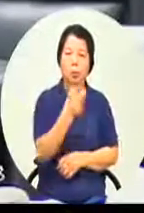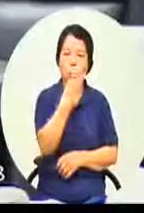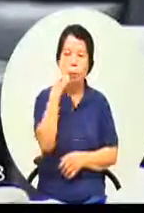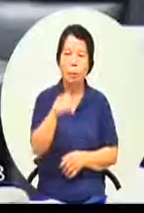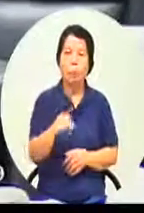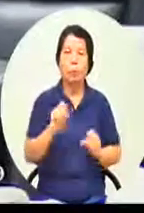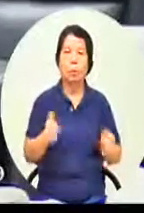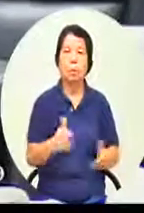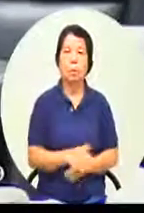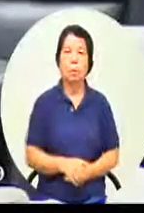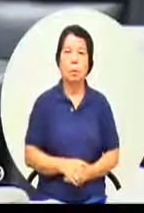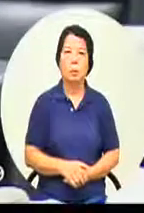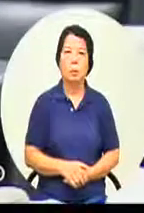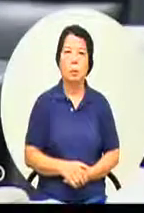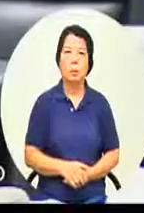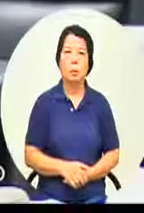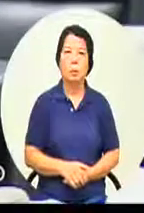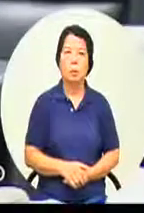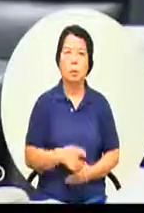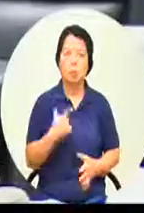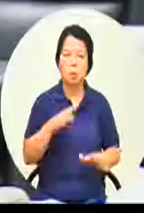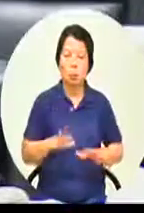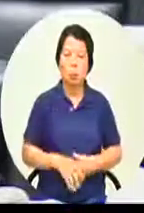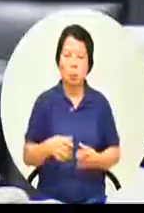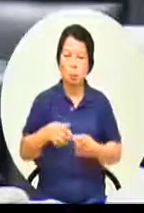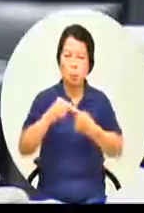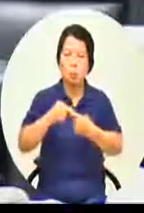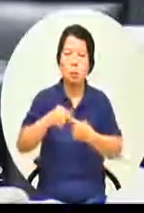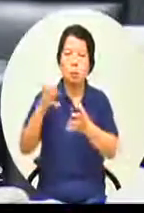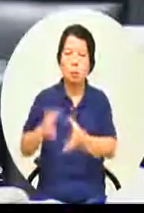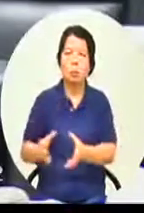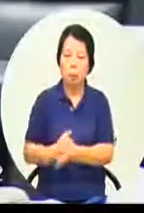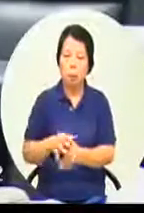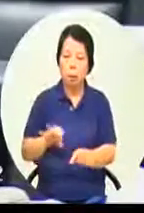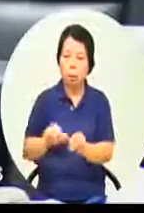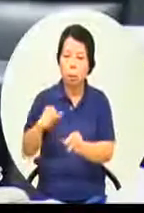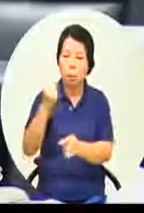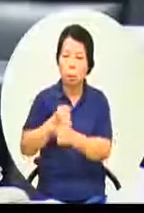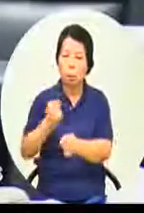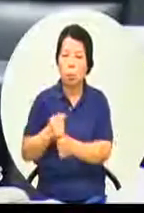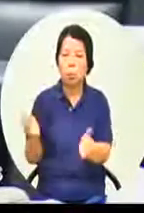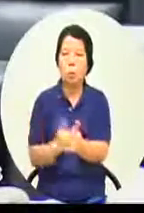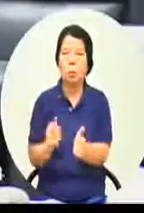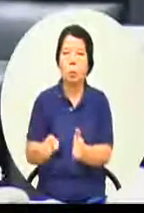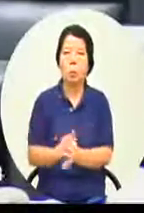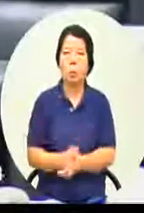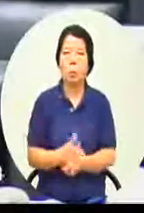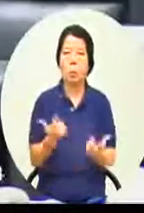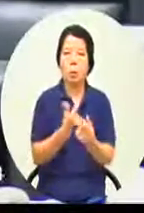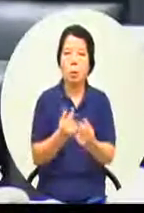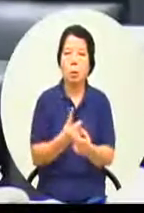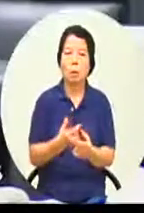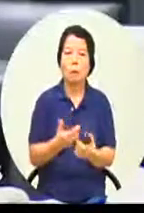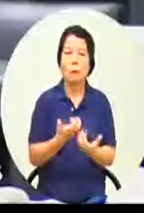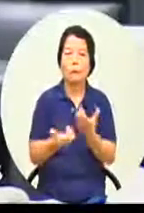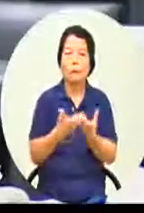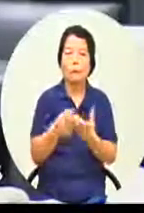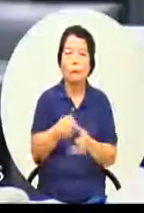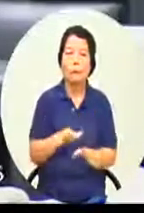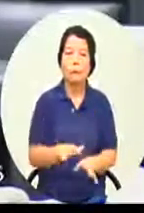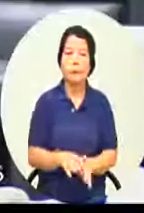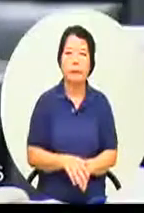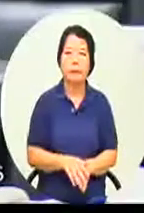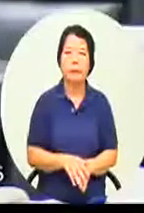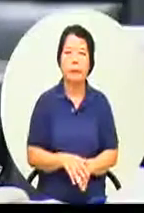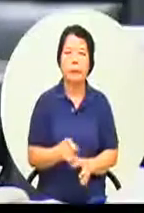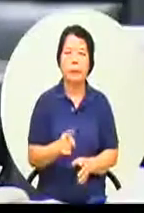不是，比如讲我第一站我走的时候我口卡做好，然后下一我知道你们好像是分好几包嘛。你